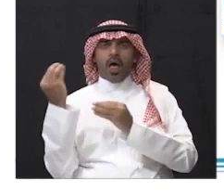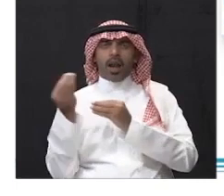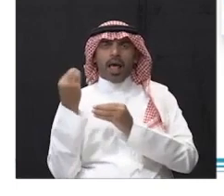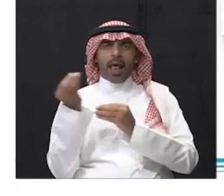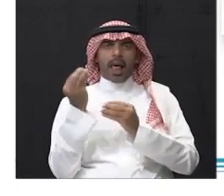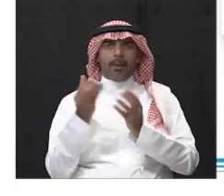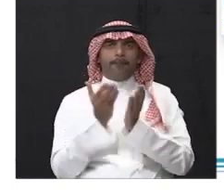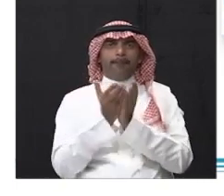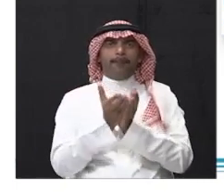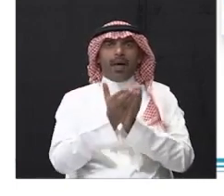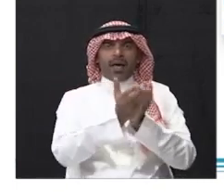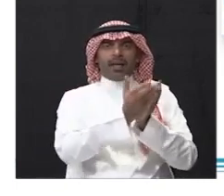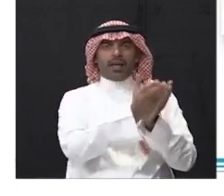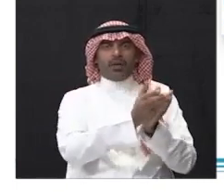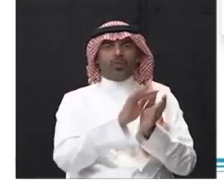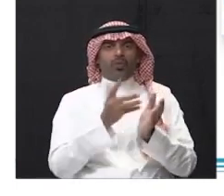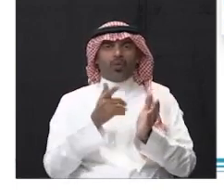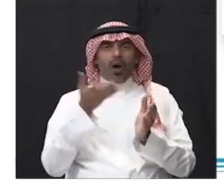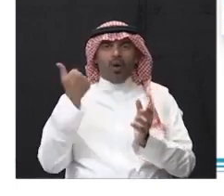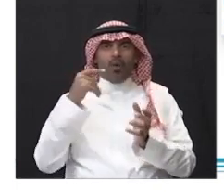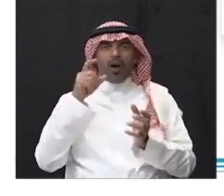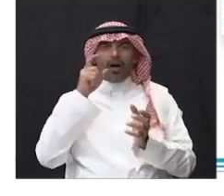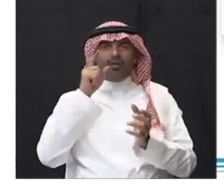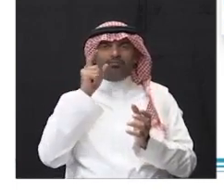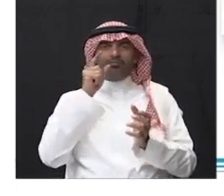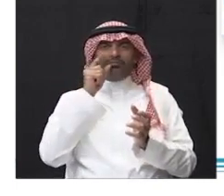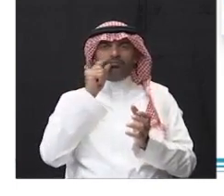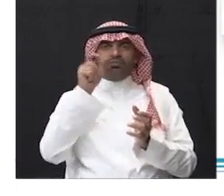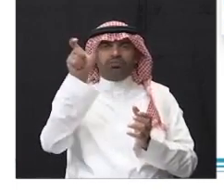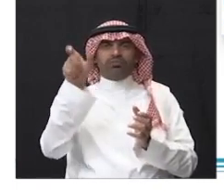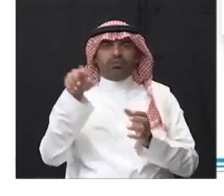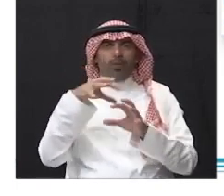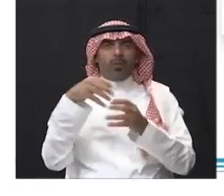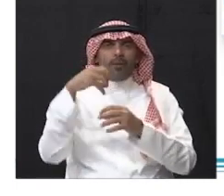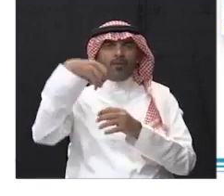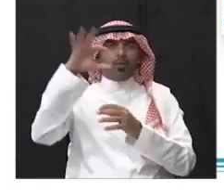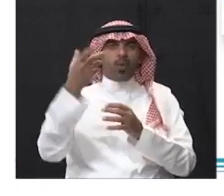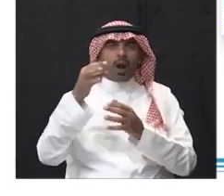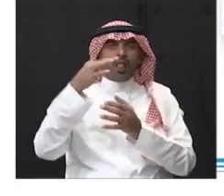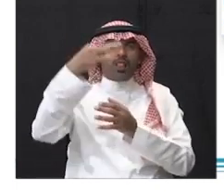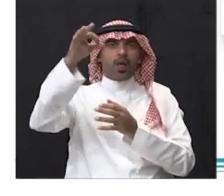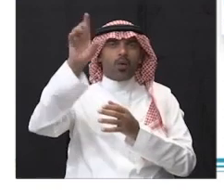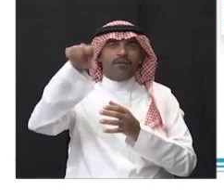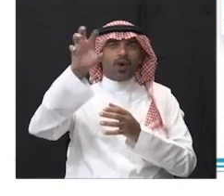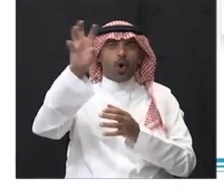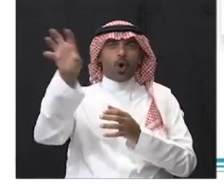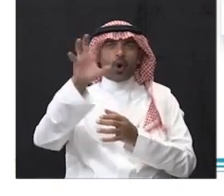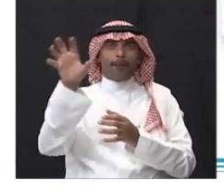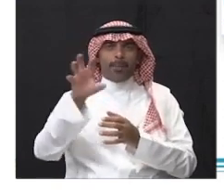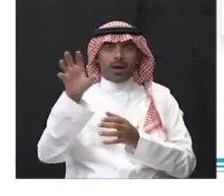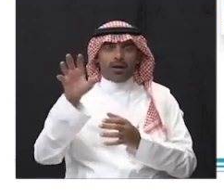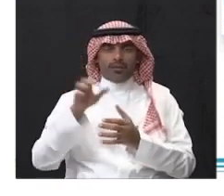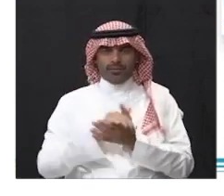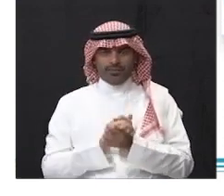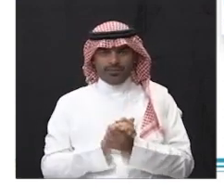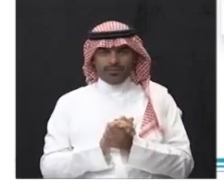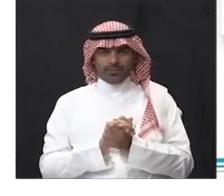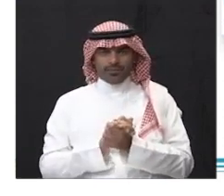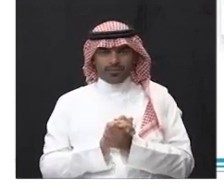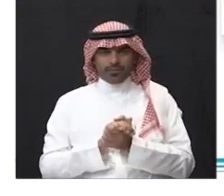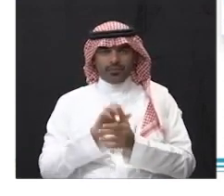الأوروبيين في القرن 15 الميلادي لاكتشاف مناطق جديدة لأسباب